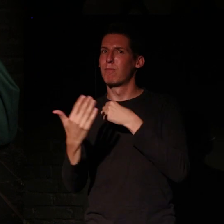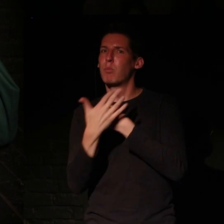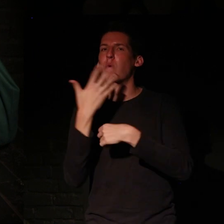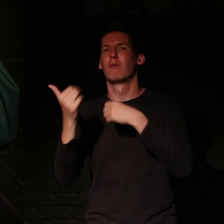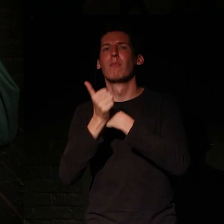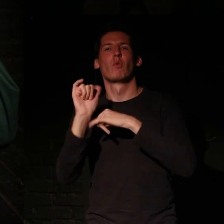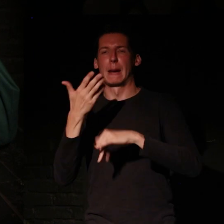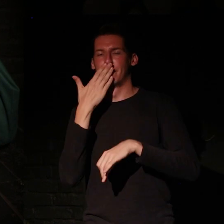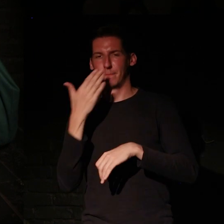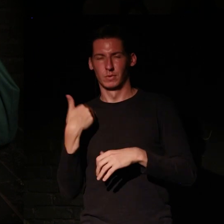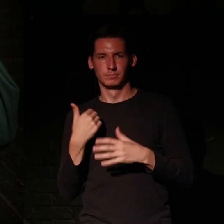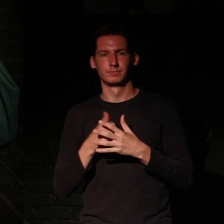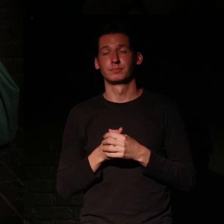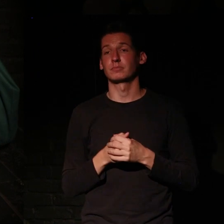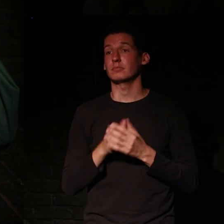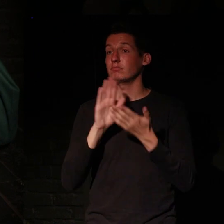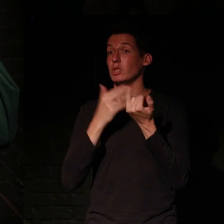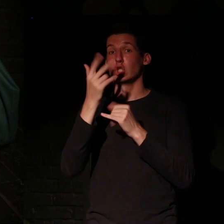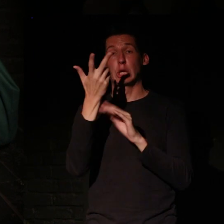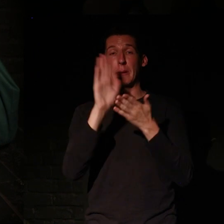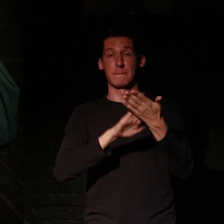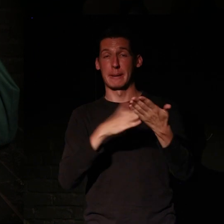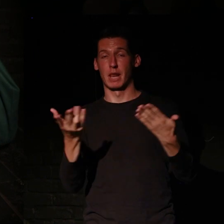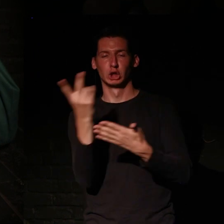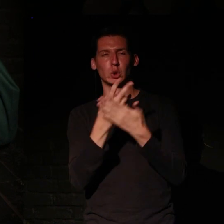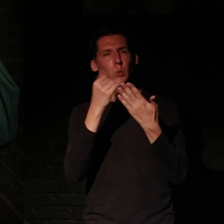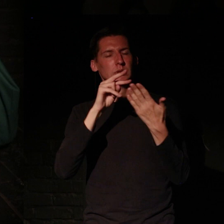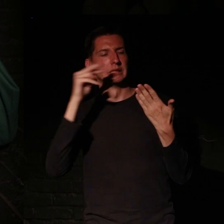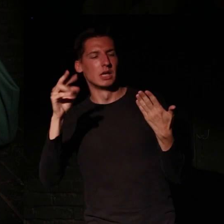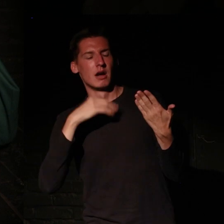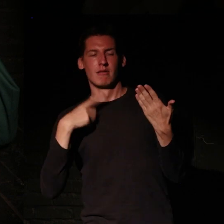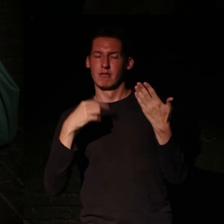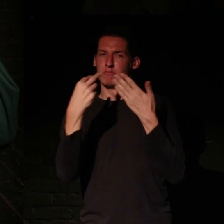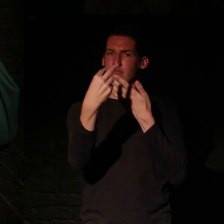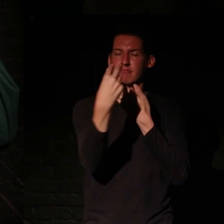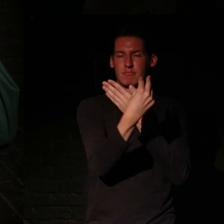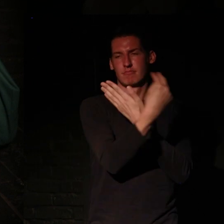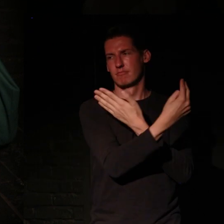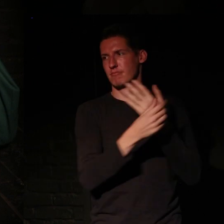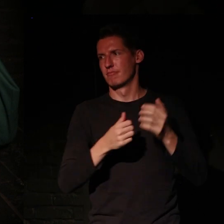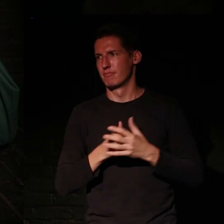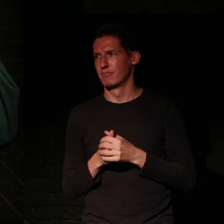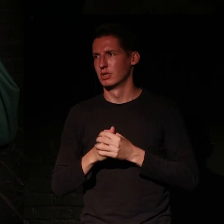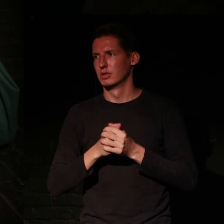na czytanie Biblii z różnych perspektyw, jest hermeneutyka. Właśnie w